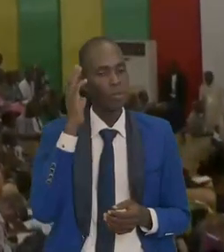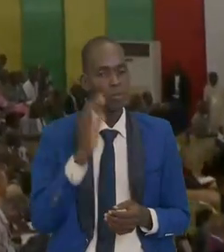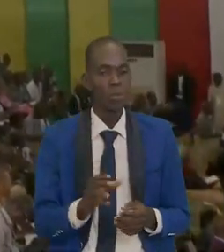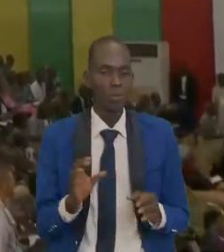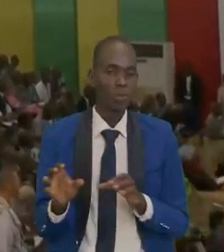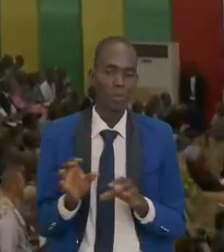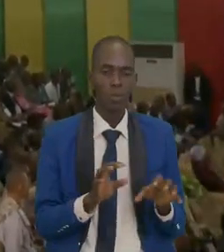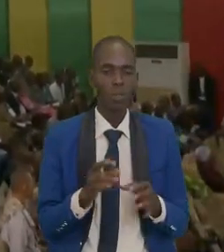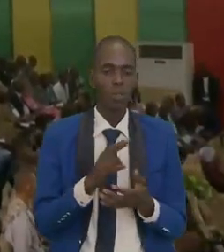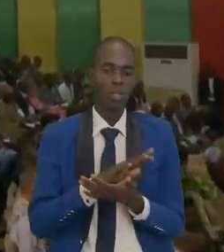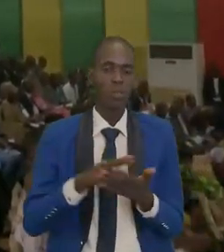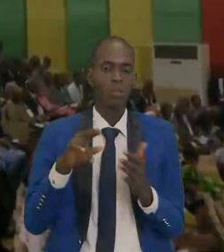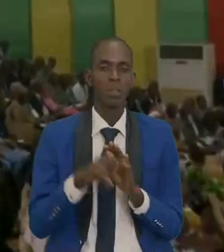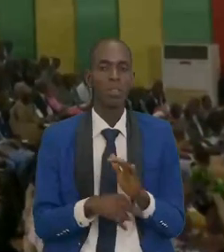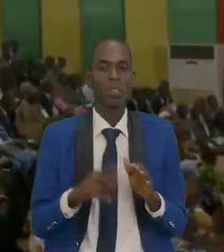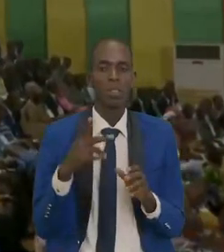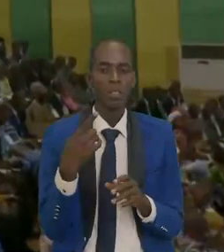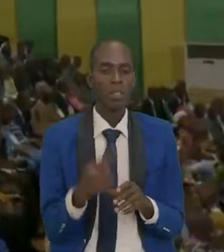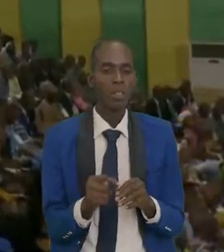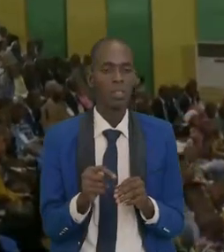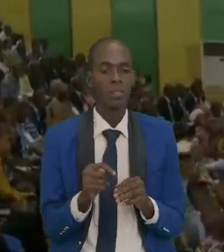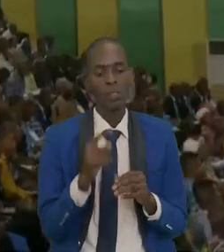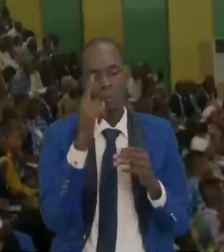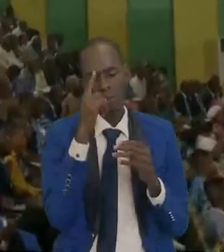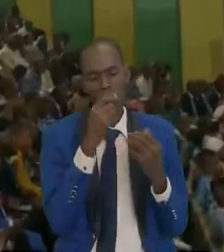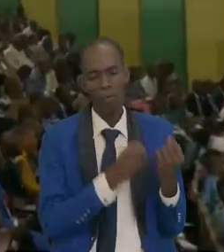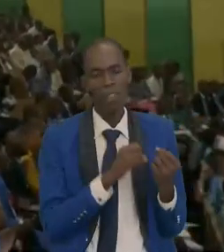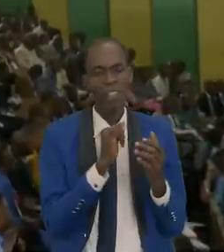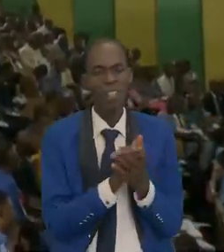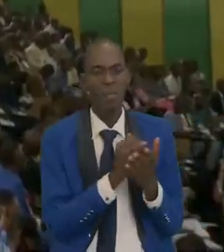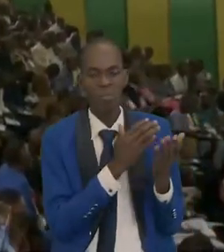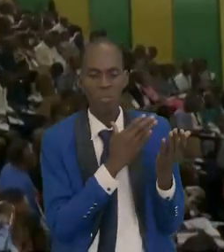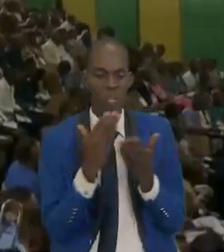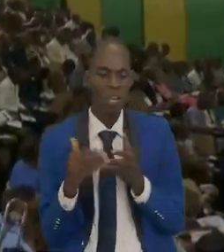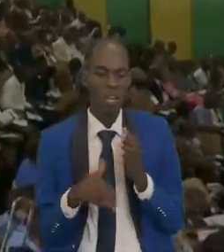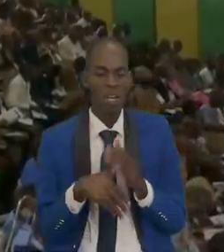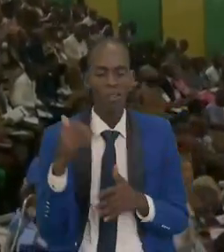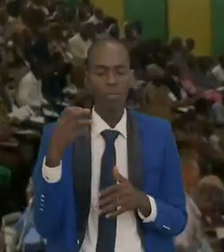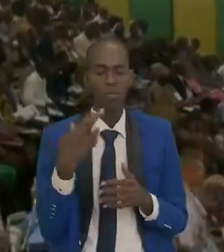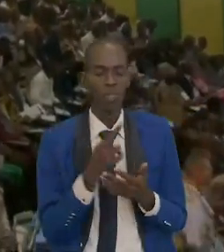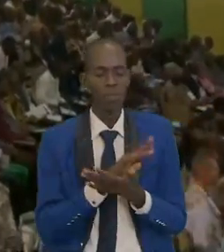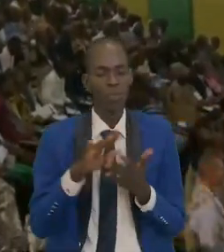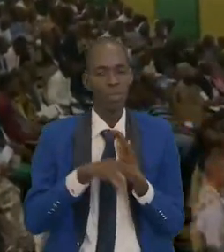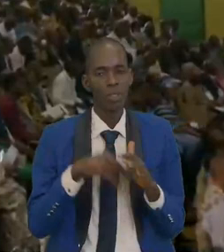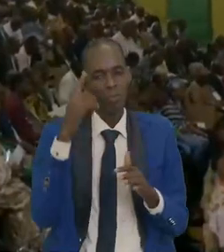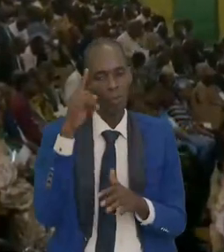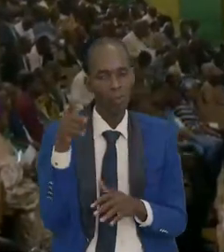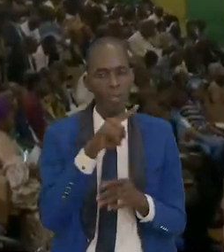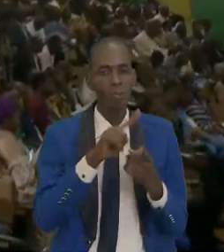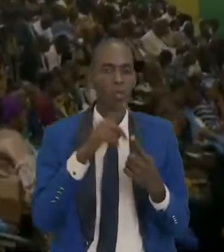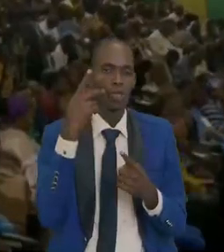Exercer la justice, la foi qui produit la justice que nous n'avions jamais connue par le